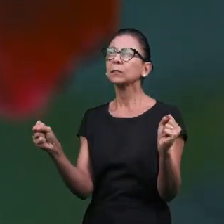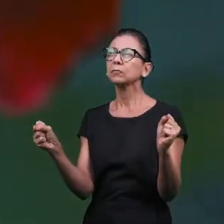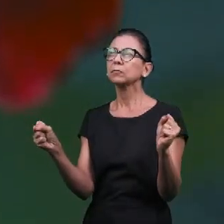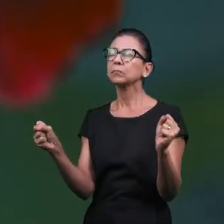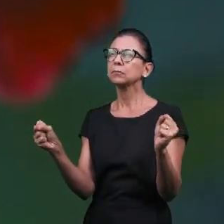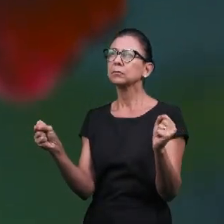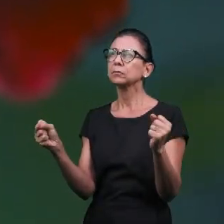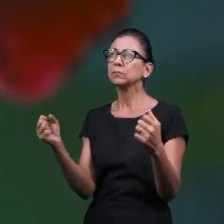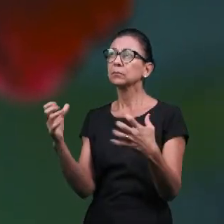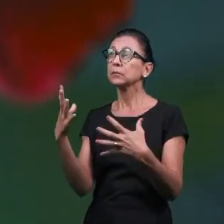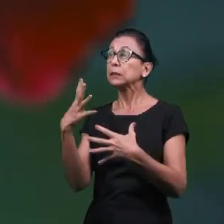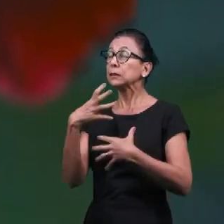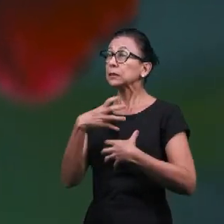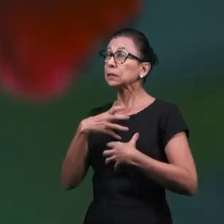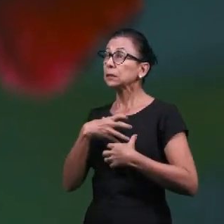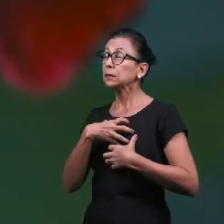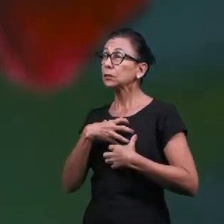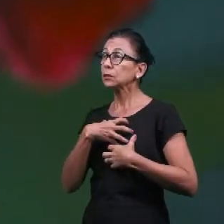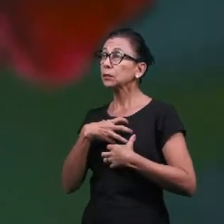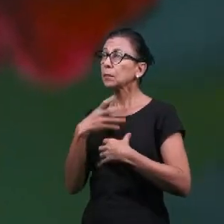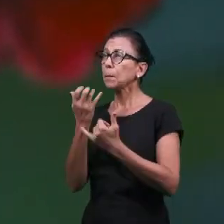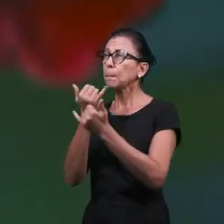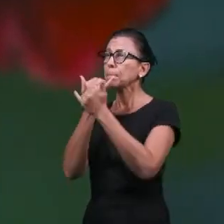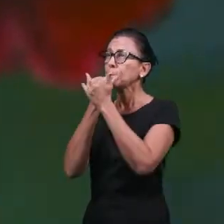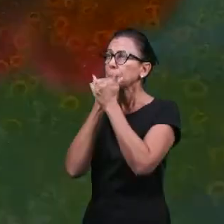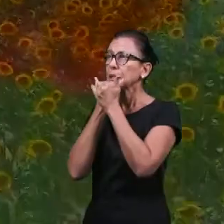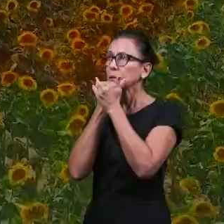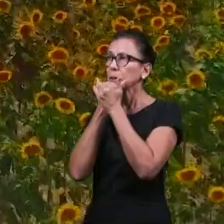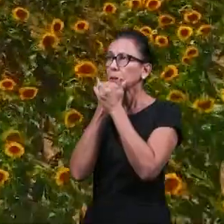данное через Твою искупляющую